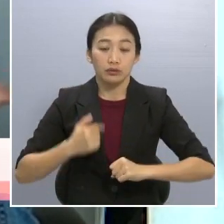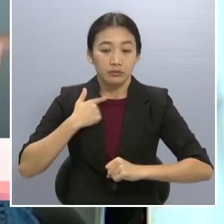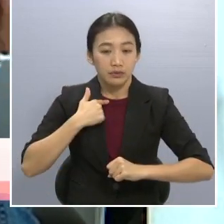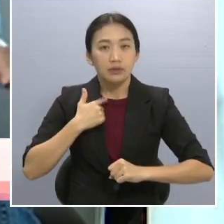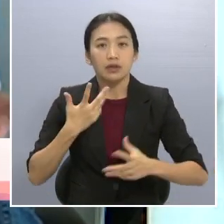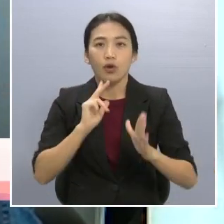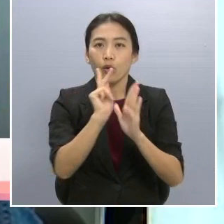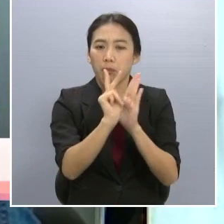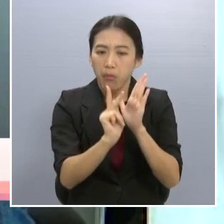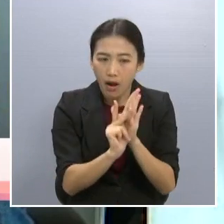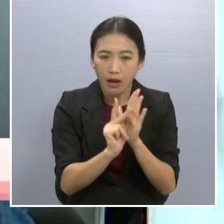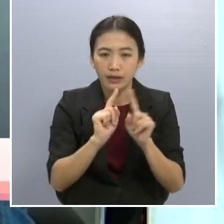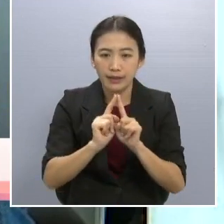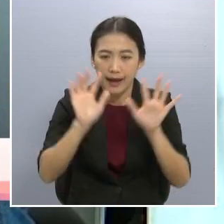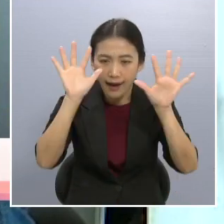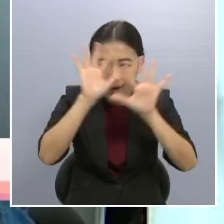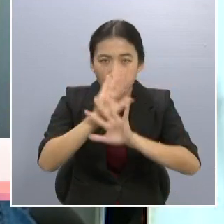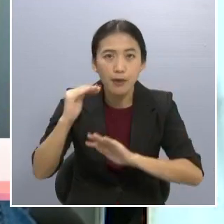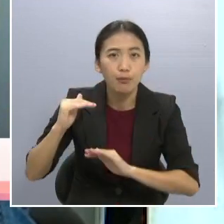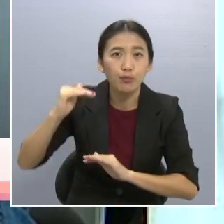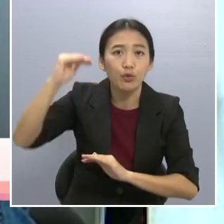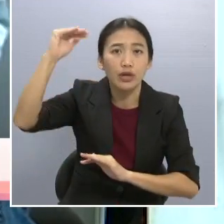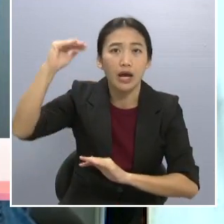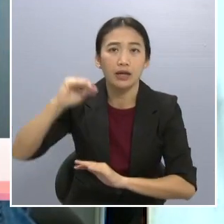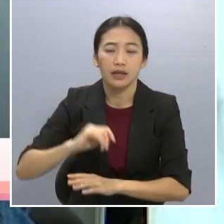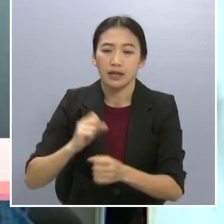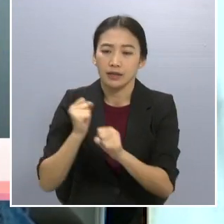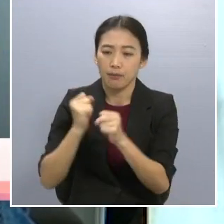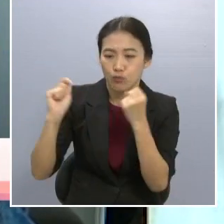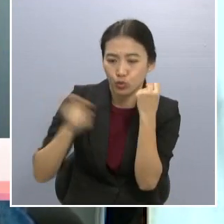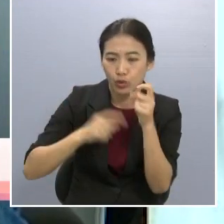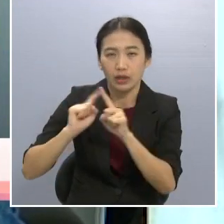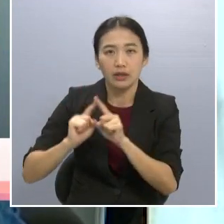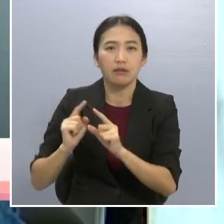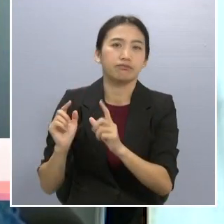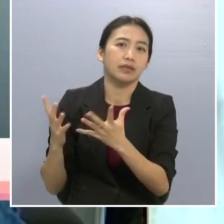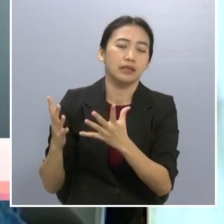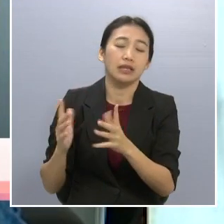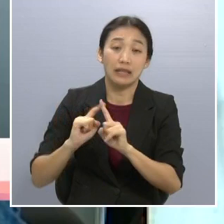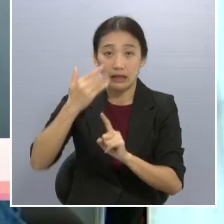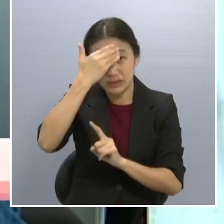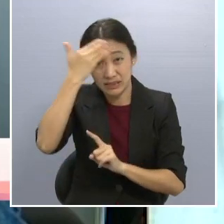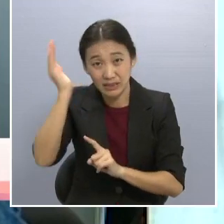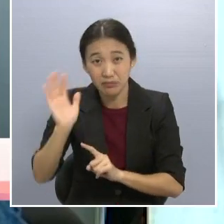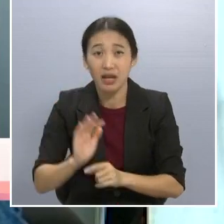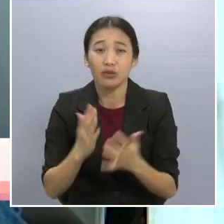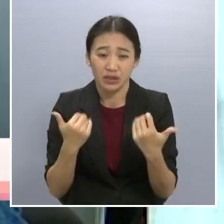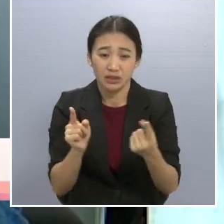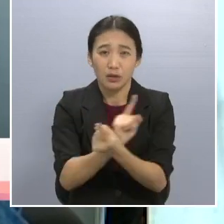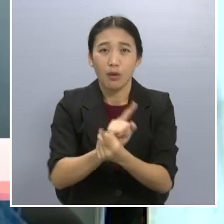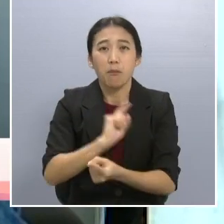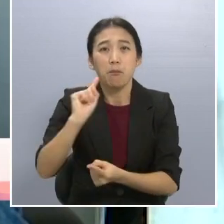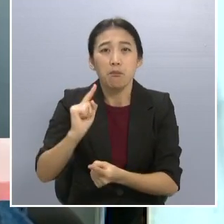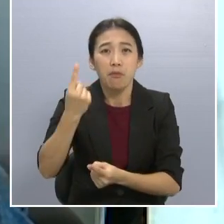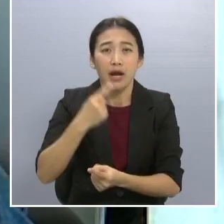กฎหมายถึงผู้ใหญ่แต่อย่าลืมนะคะสถานการณ์หรือว่าสังคมสมัยนี้มันเปลี่ยนไปอะความรุนแรงในเด็กอะมันเกิดขึ้นตลอดเลย